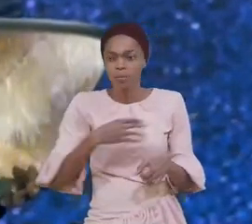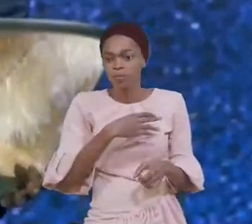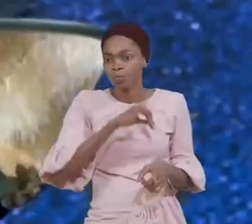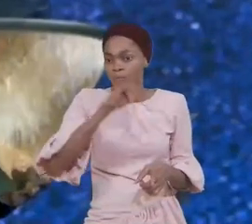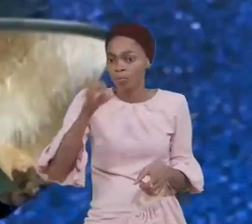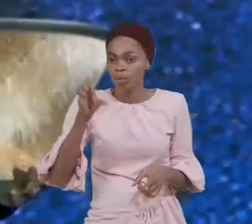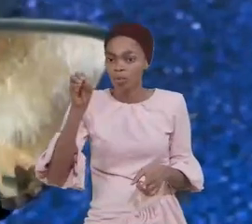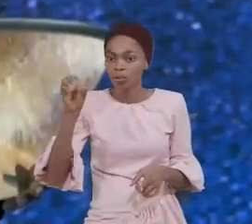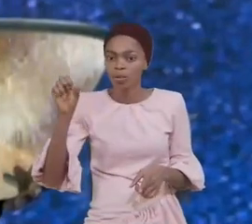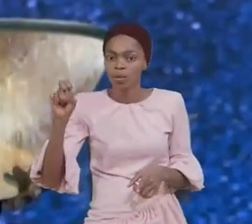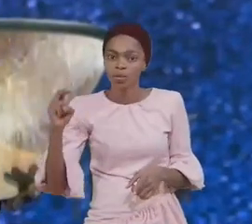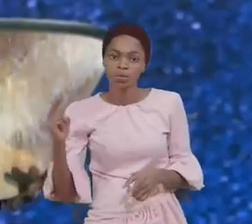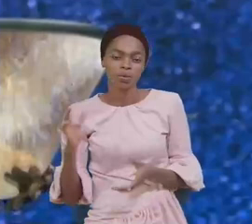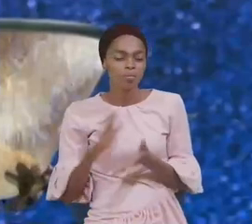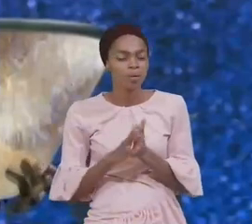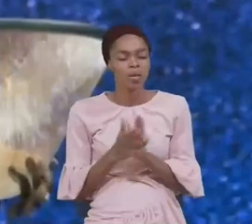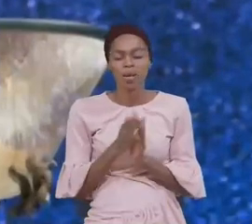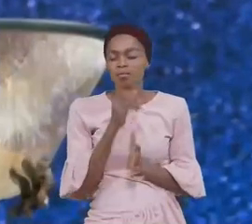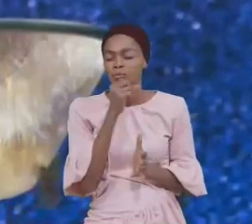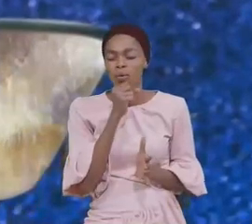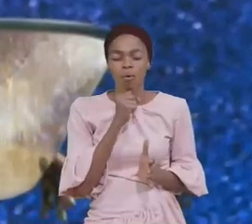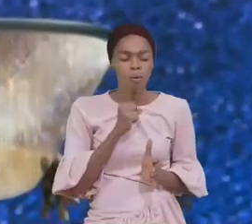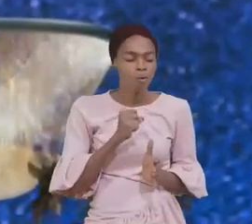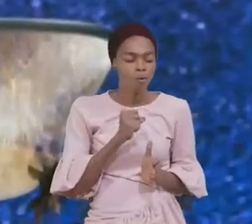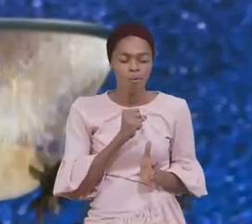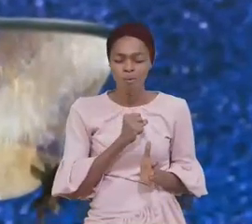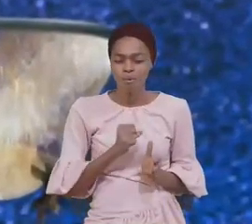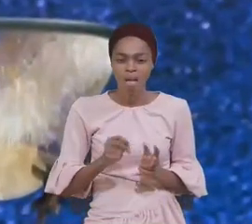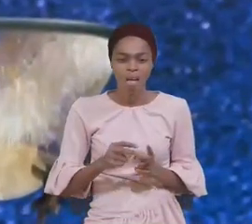vieux, avancé en âge.